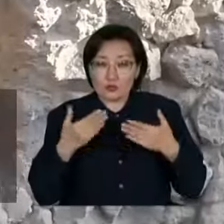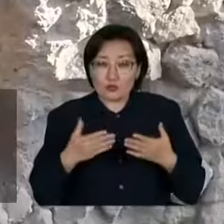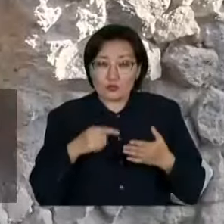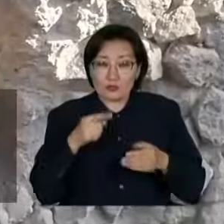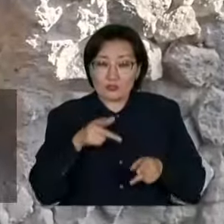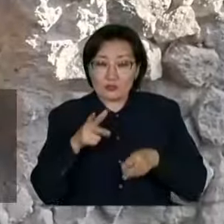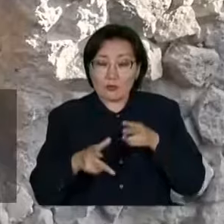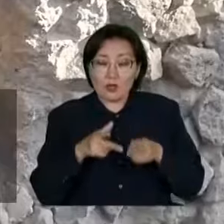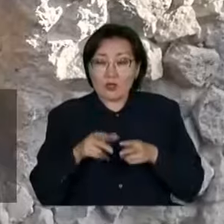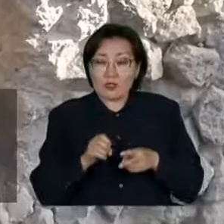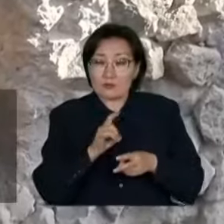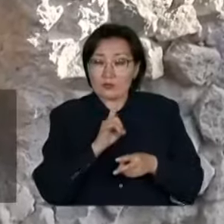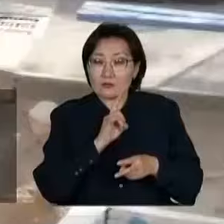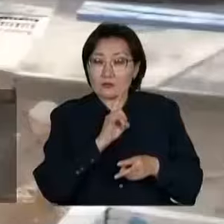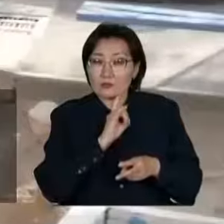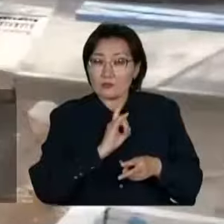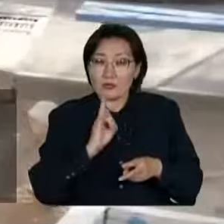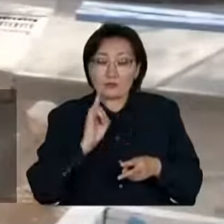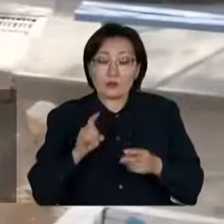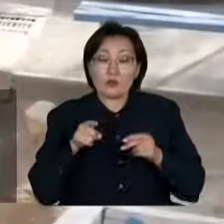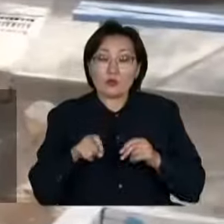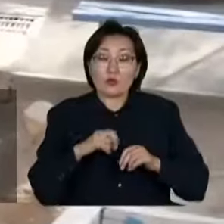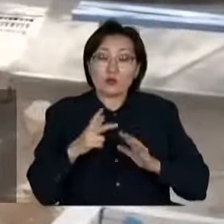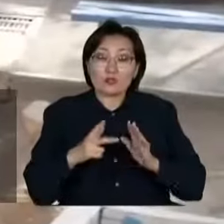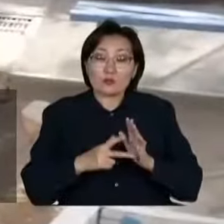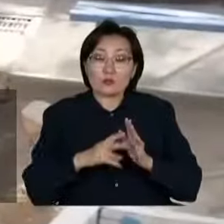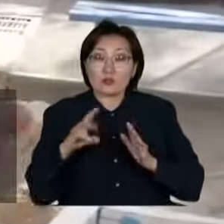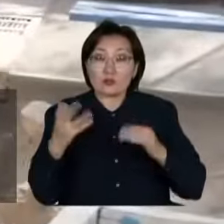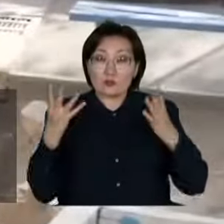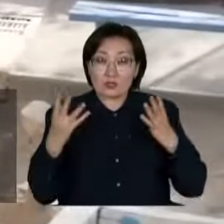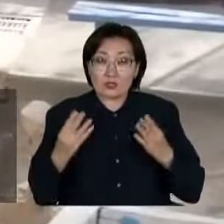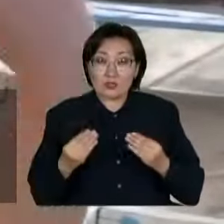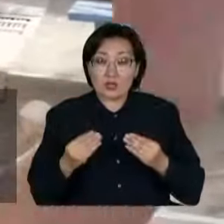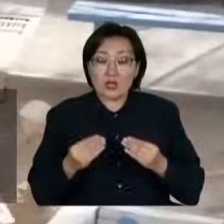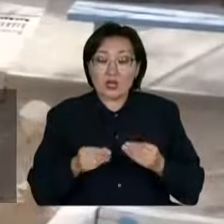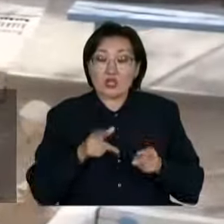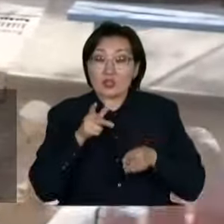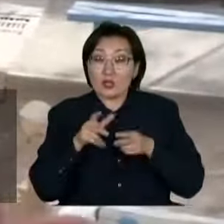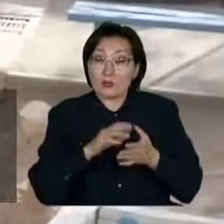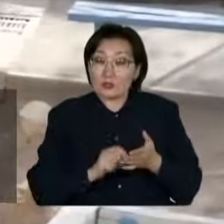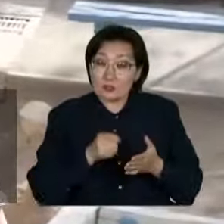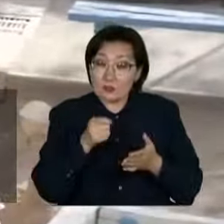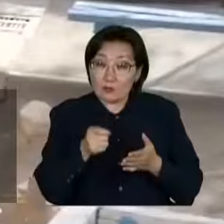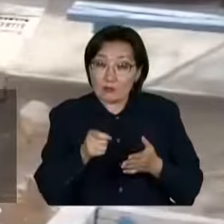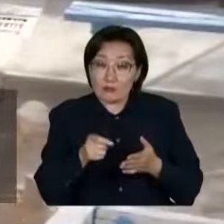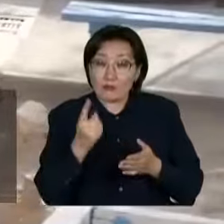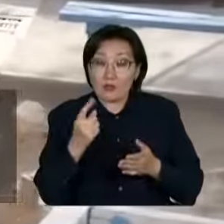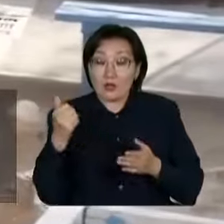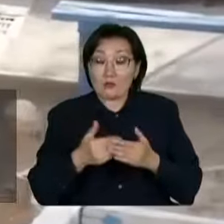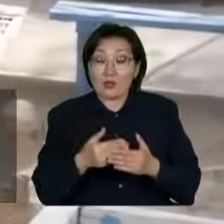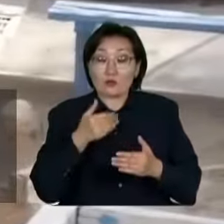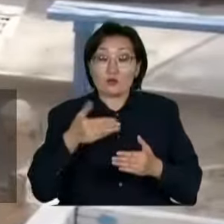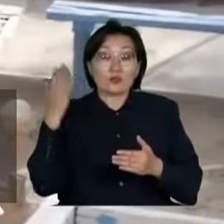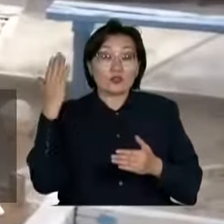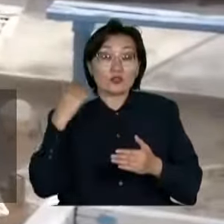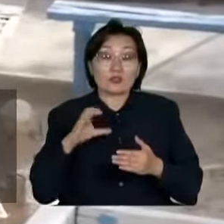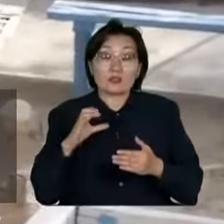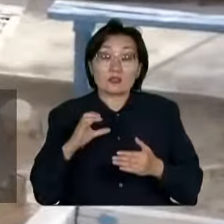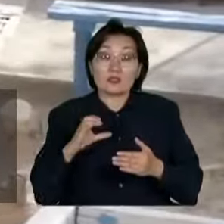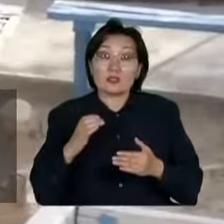налайды. Айымгүл Бекбаева. 18-ші маусым күні арыз тастадым. Осыдан бір апта бұрын. Өткен сәрсенбіде тастадым,